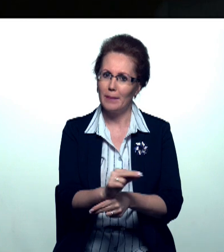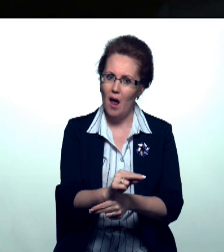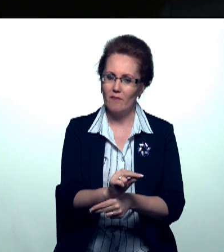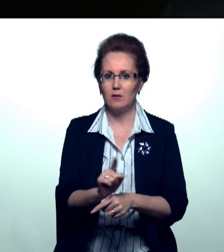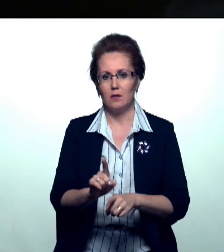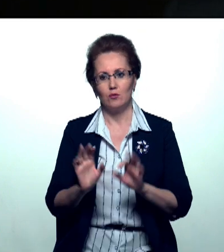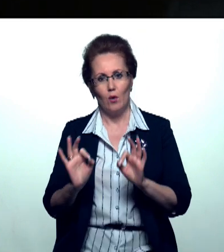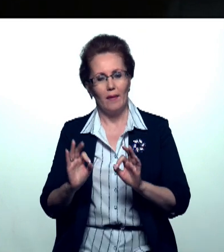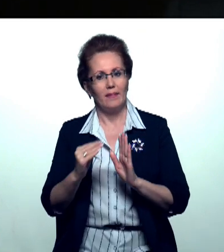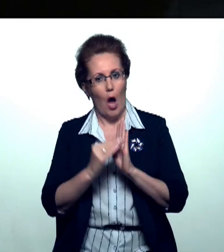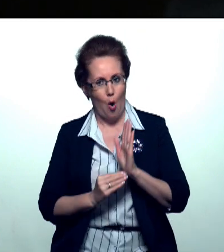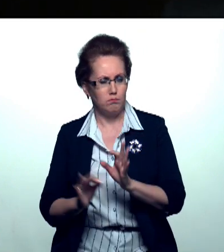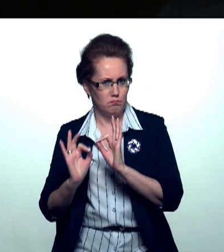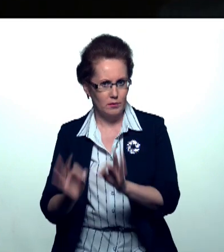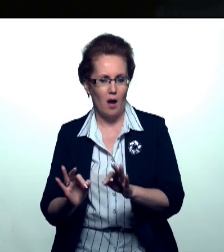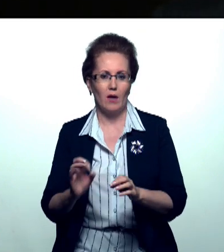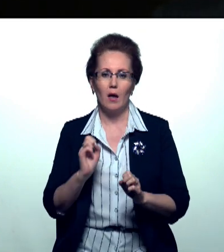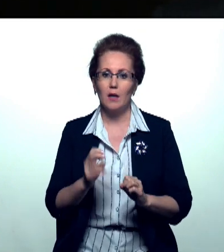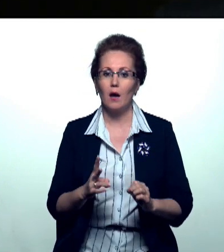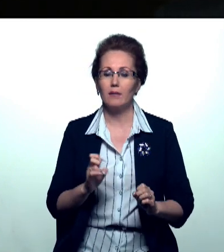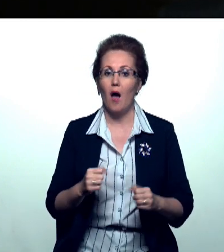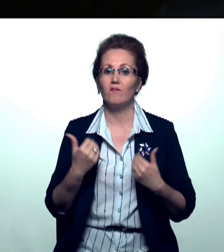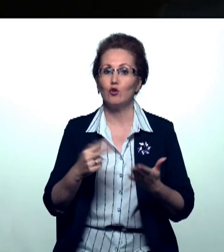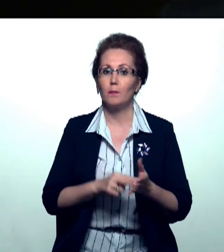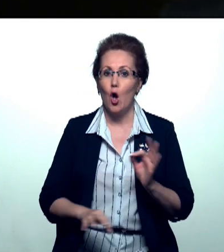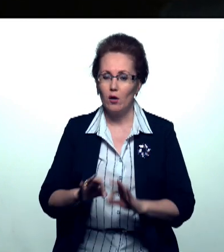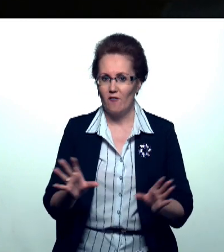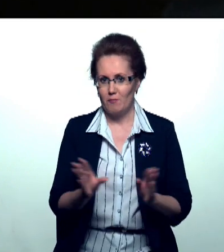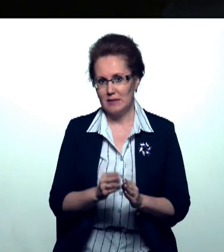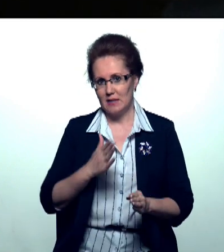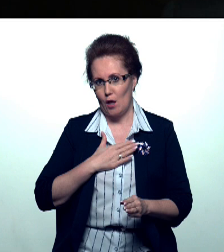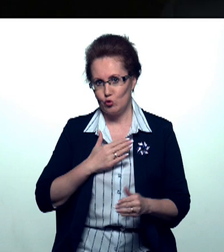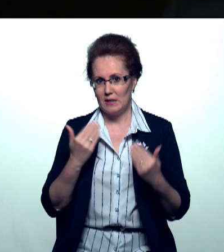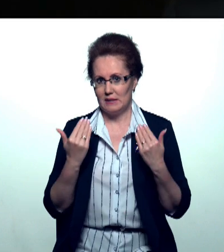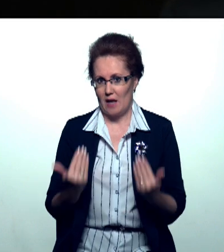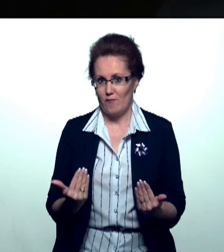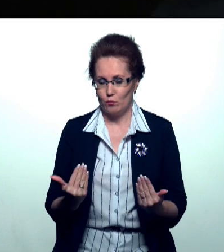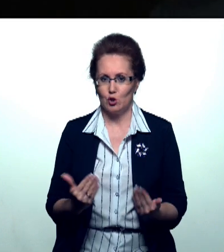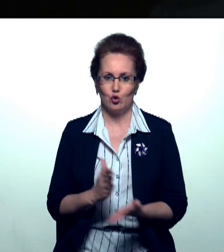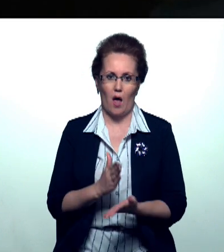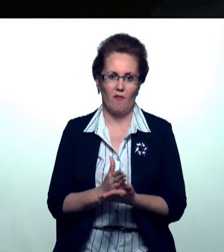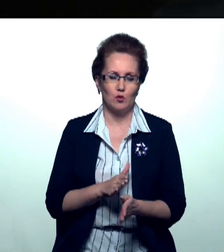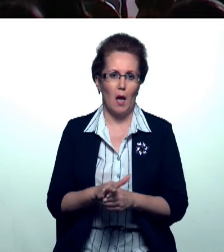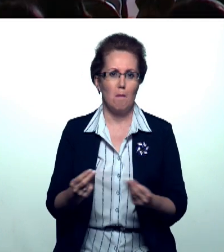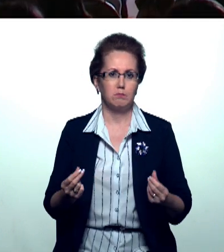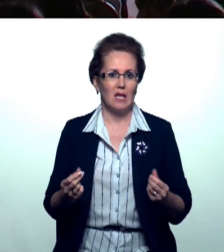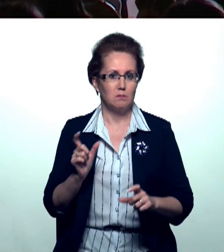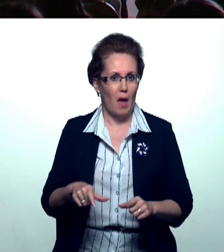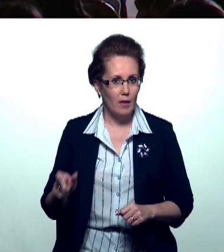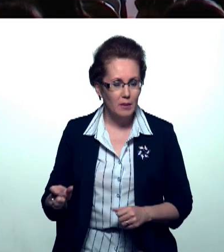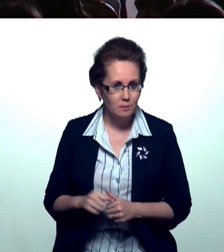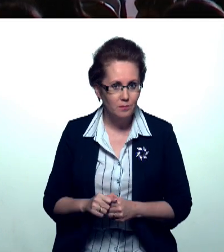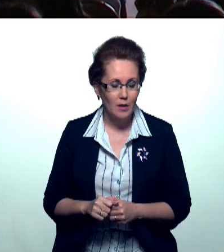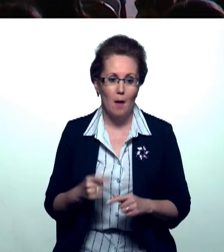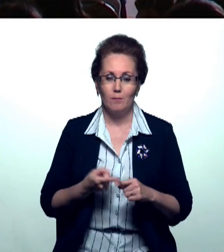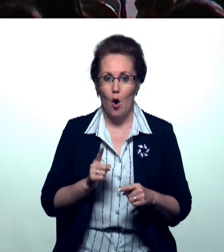теория, бизнес-теория, как она накладывается на ваш проект вместе с нашими уже сегодня состоявшимися бизнесменами.